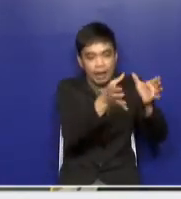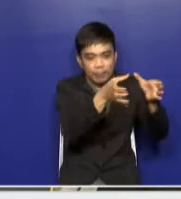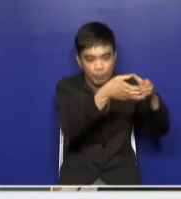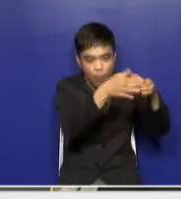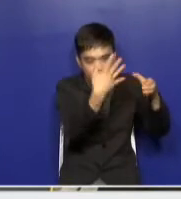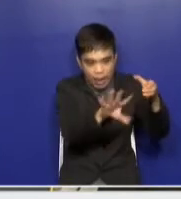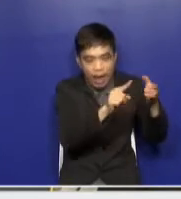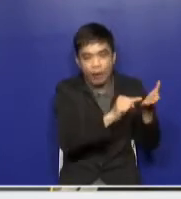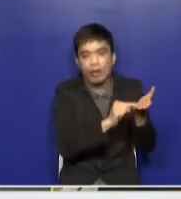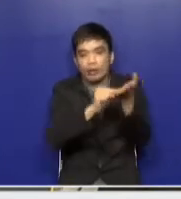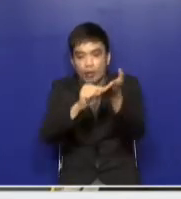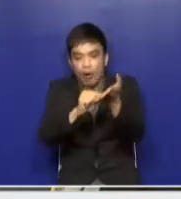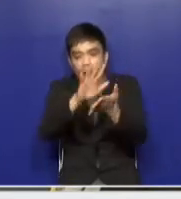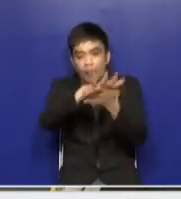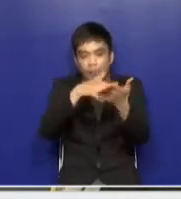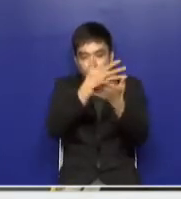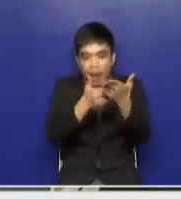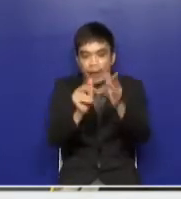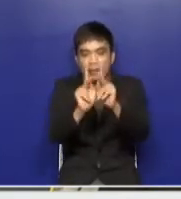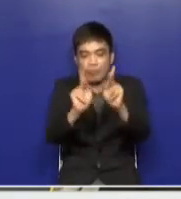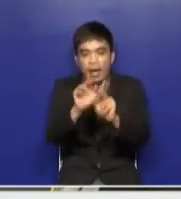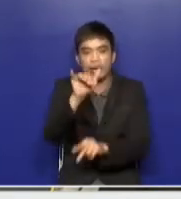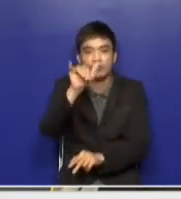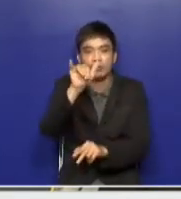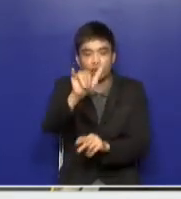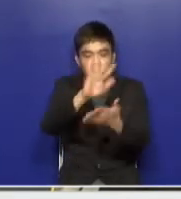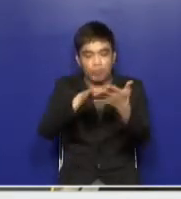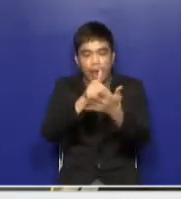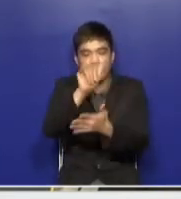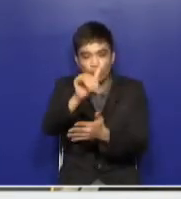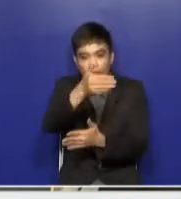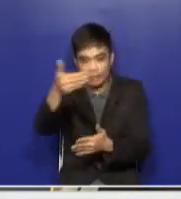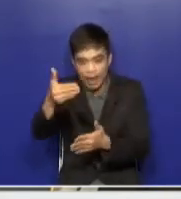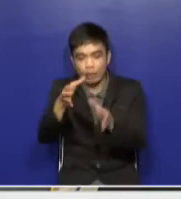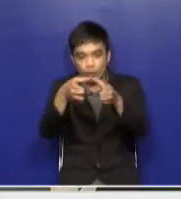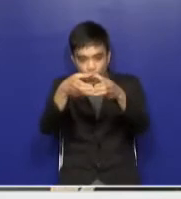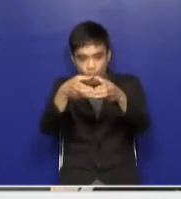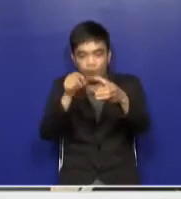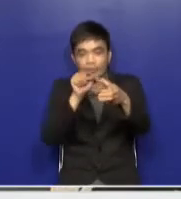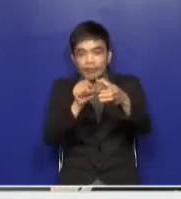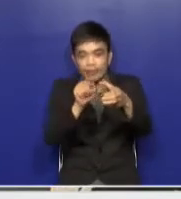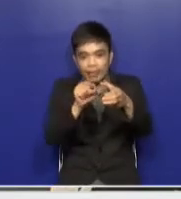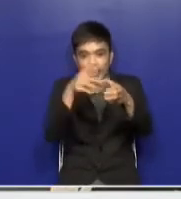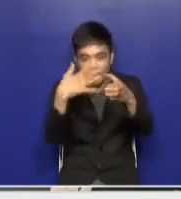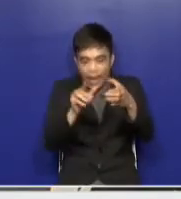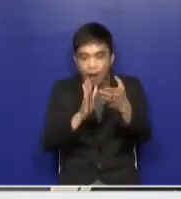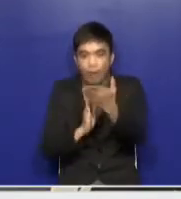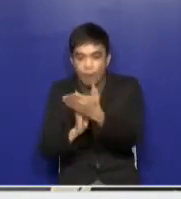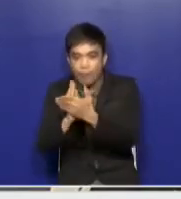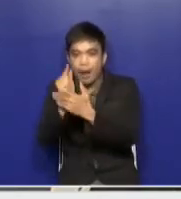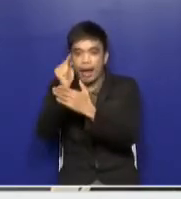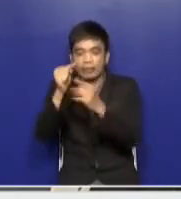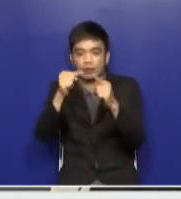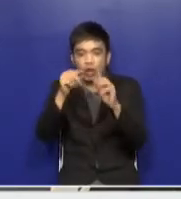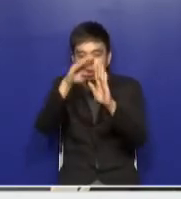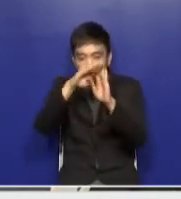สนอคณะกรรมการยุทธศาสตร์ชาติซึ่งแผนปฏิรูปประเทศฉบับปรับปรุงก็คงจะเริ่มออกมาใช้ได้ผ่านกระบวนการต่